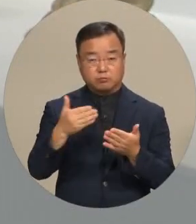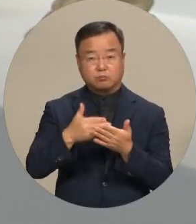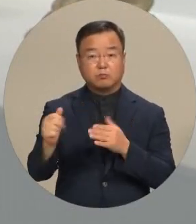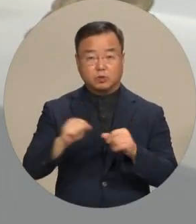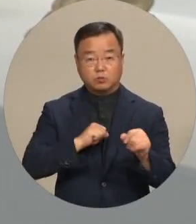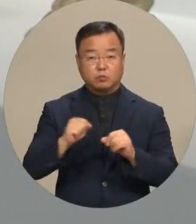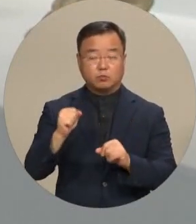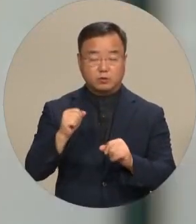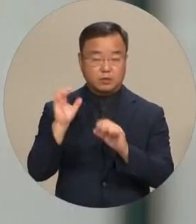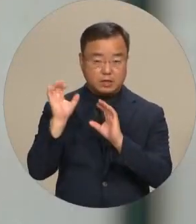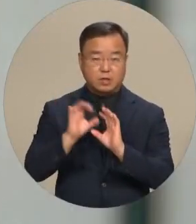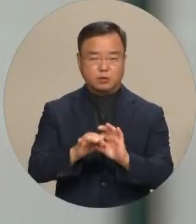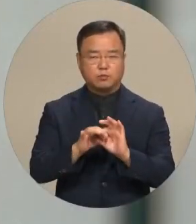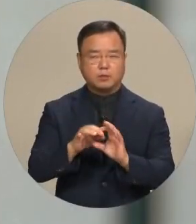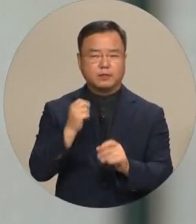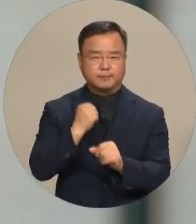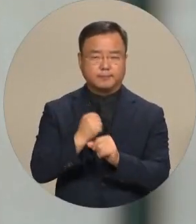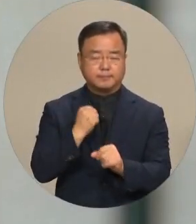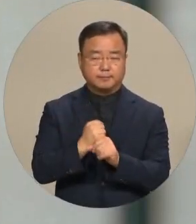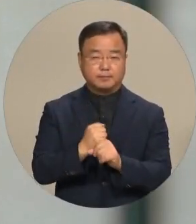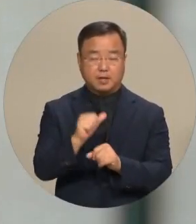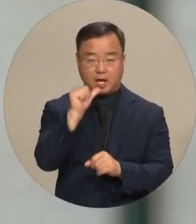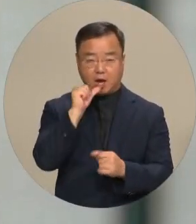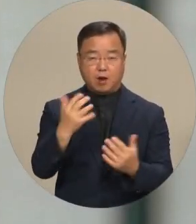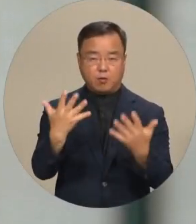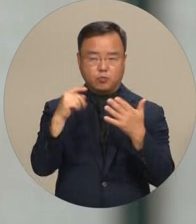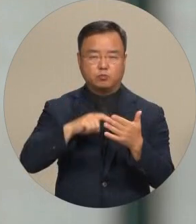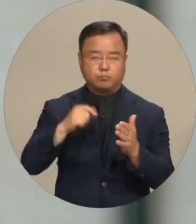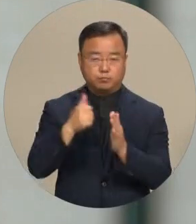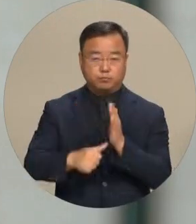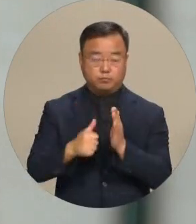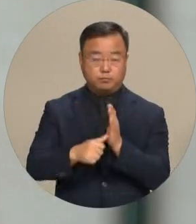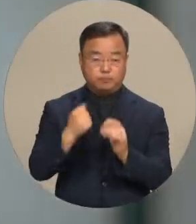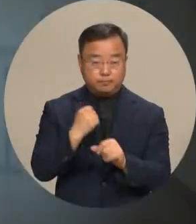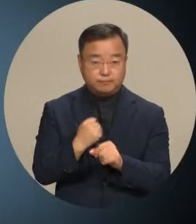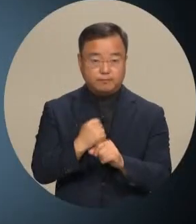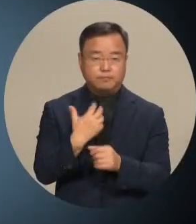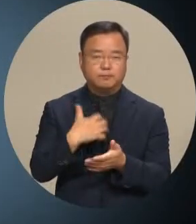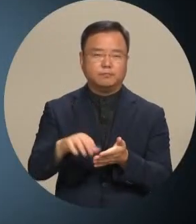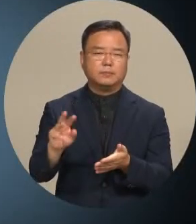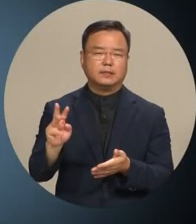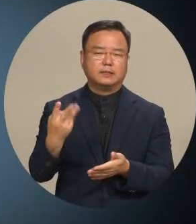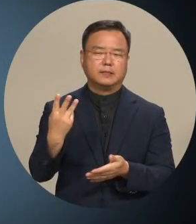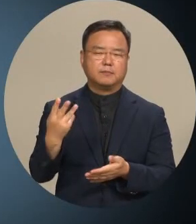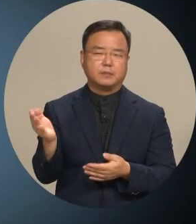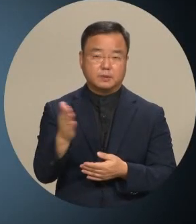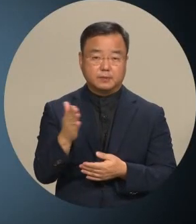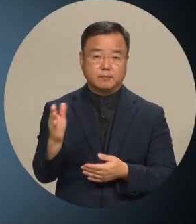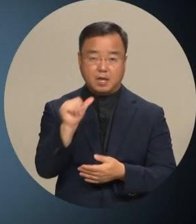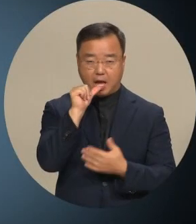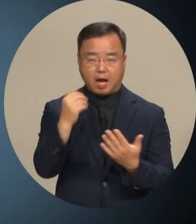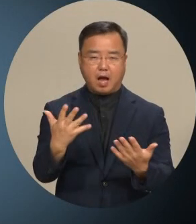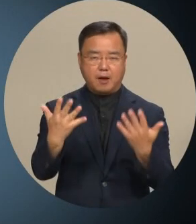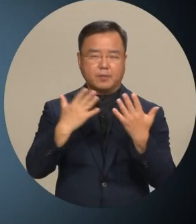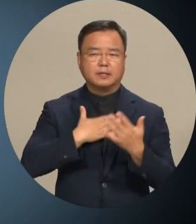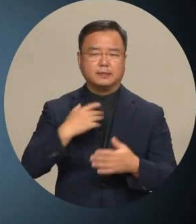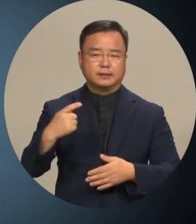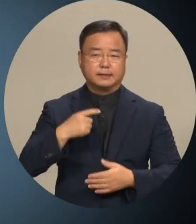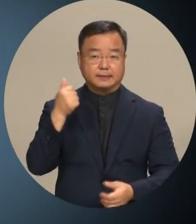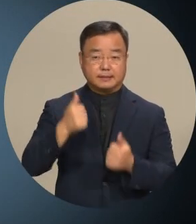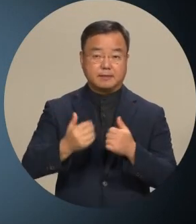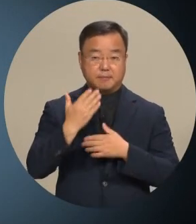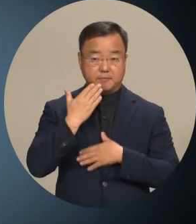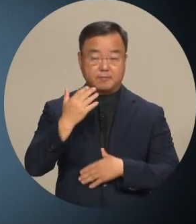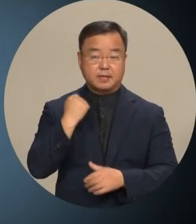이어갑니다. 그렇게 만든 옥중 작품만 300여 점. 이응노 화백은 감옥은 내게 실험적인